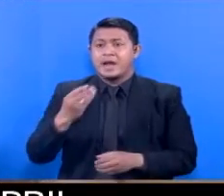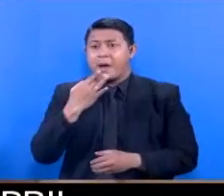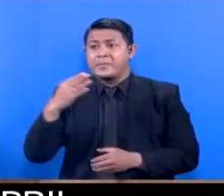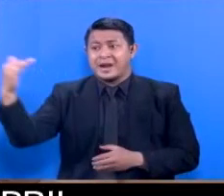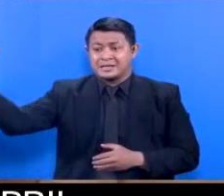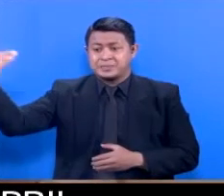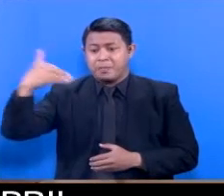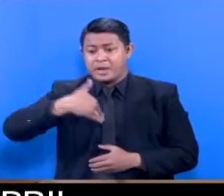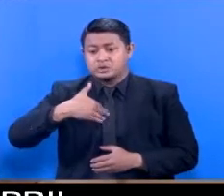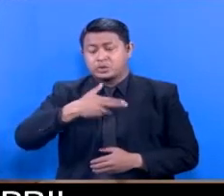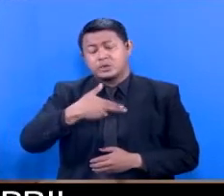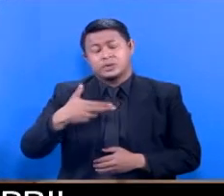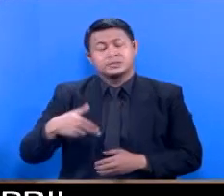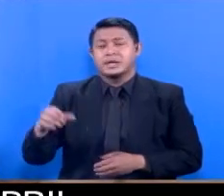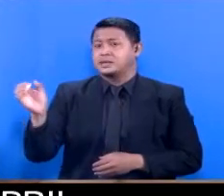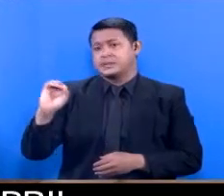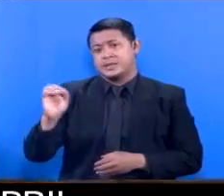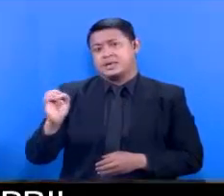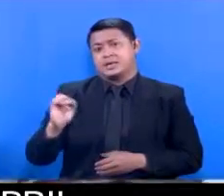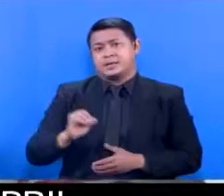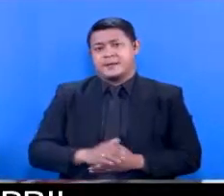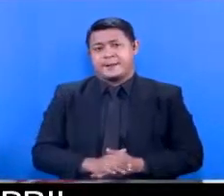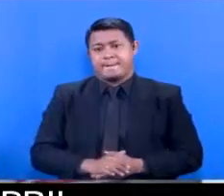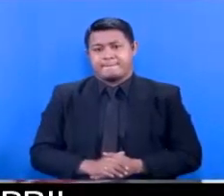impor yang masuk ke negara kita Indonesia